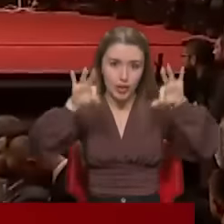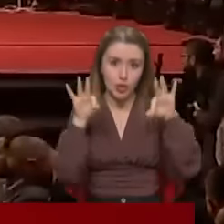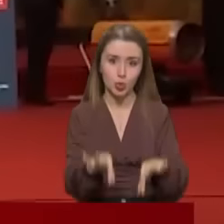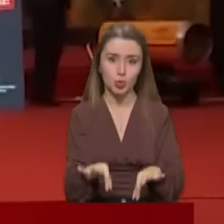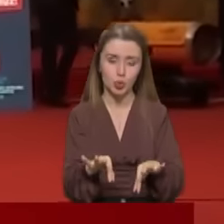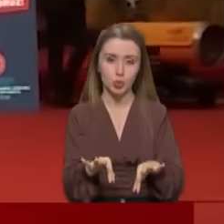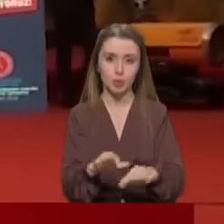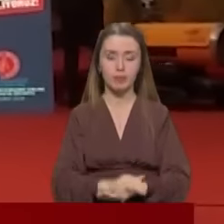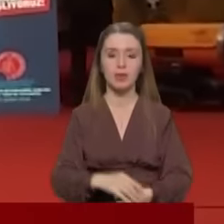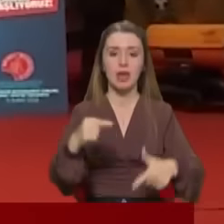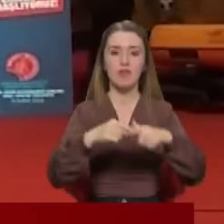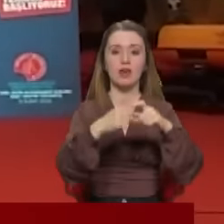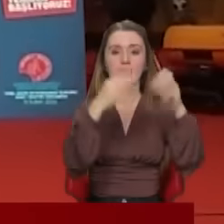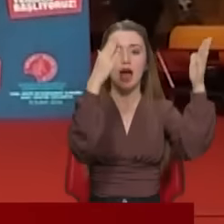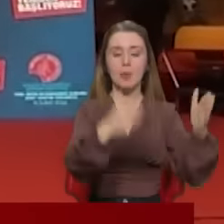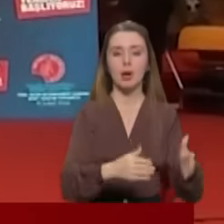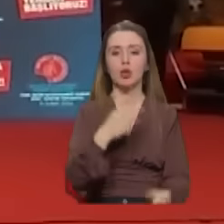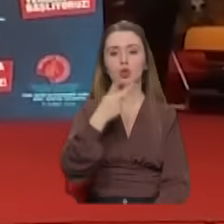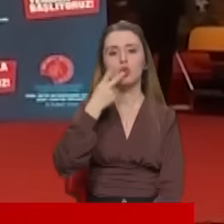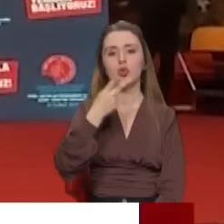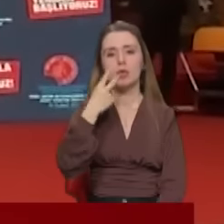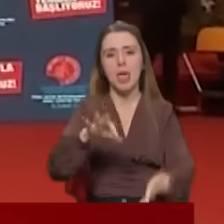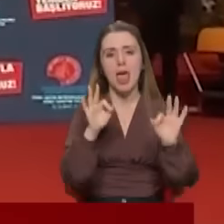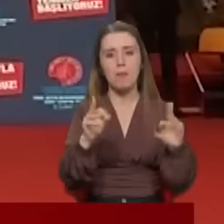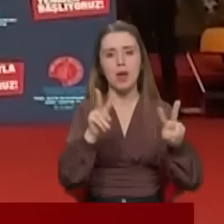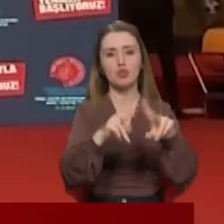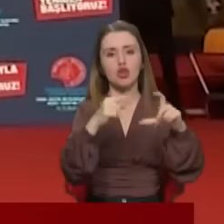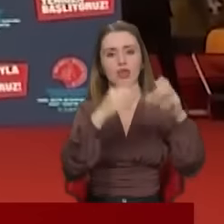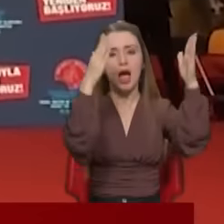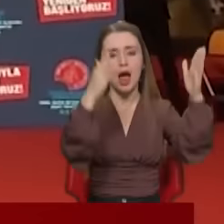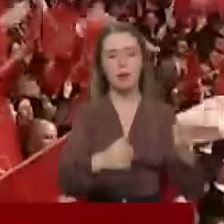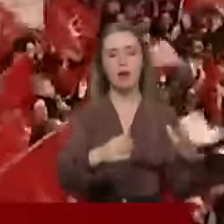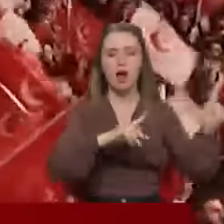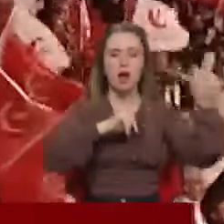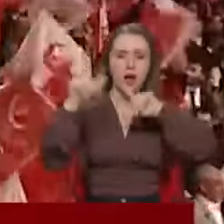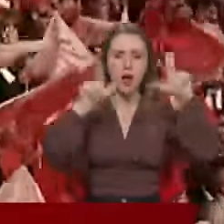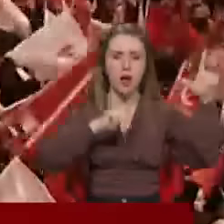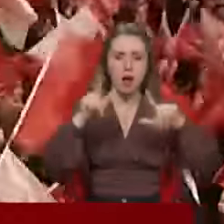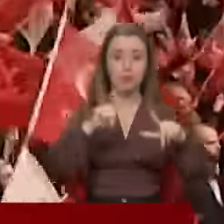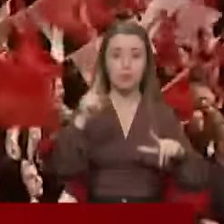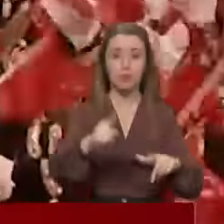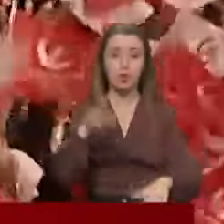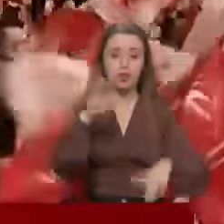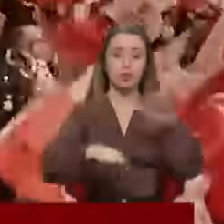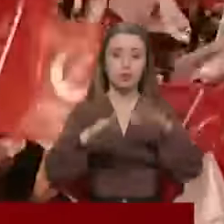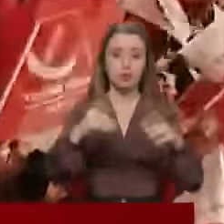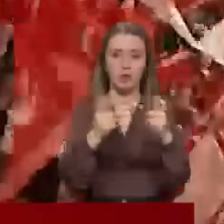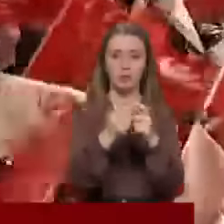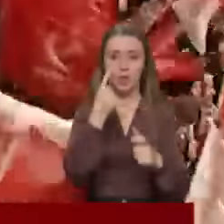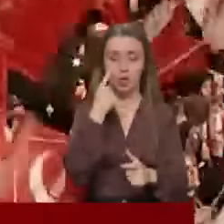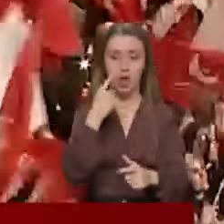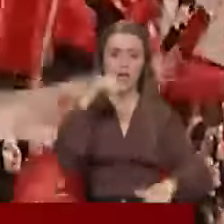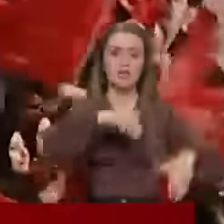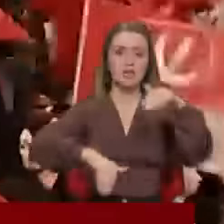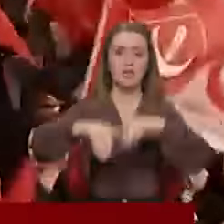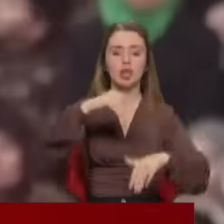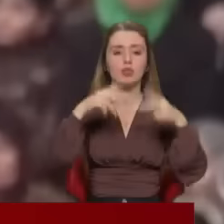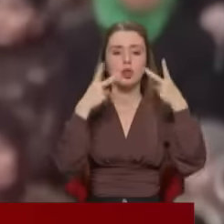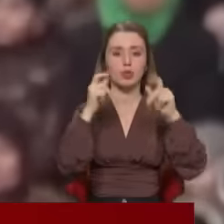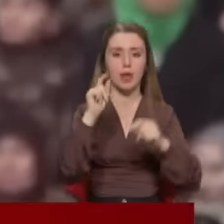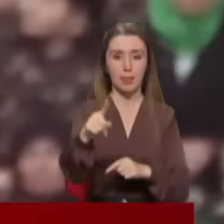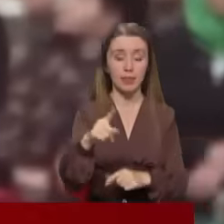başlıyoruz. Fatih Erbakan'ın konuşması sık sık Mücahit Erbakan sloganlarıyla kesildi. Aday tanıtım toplantısında seçim beyannamesini de